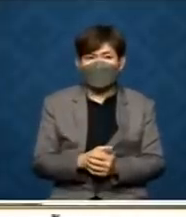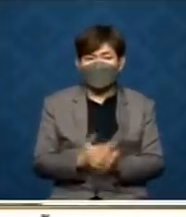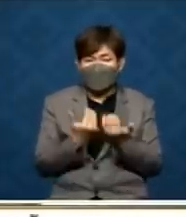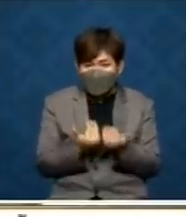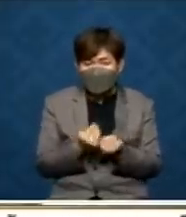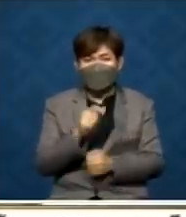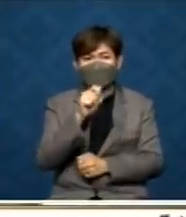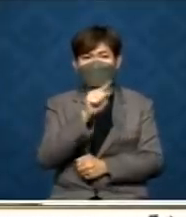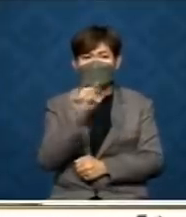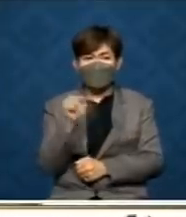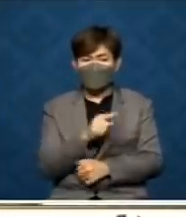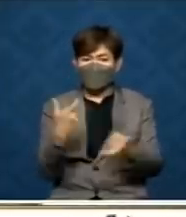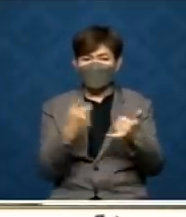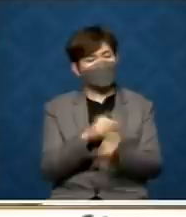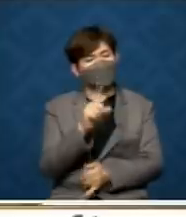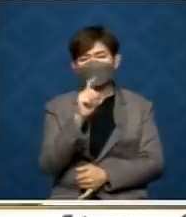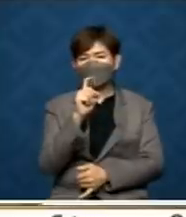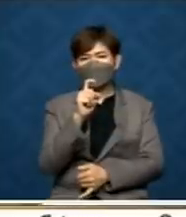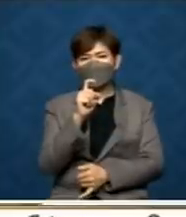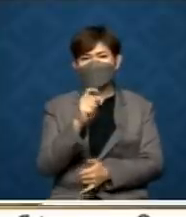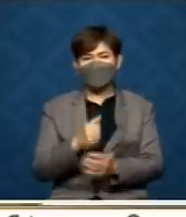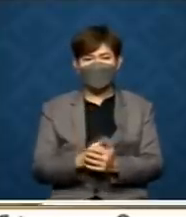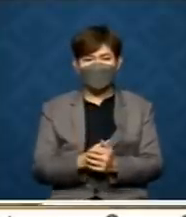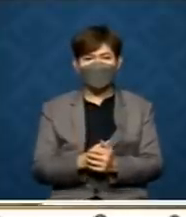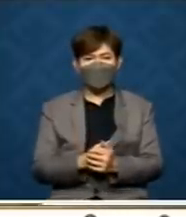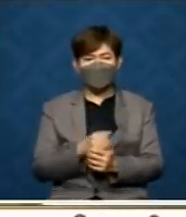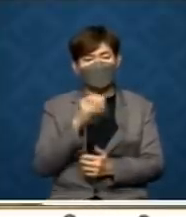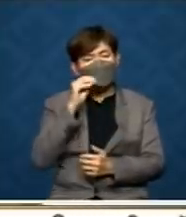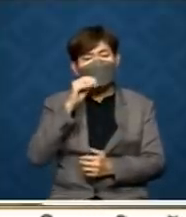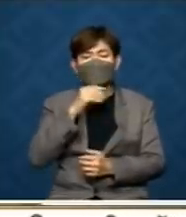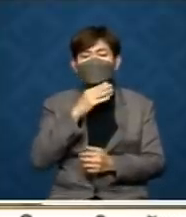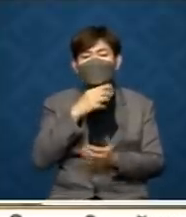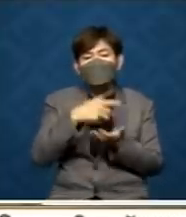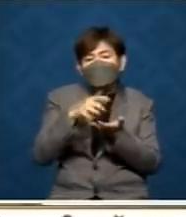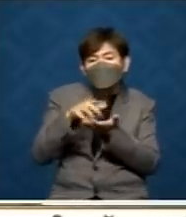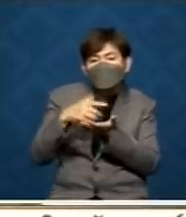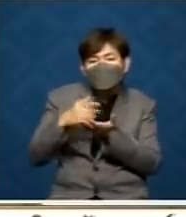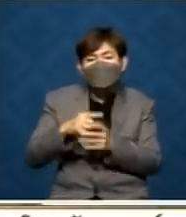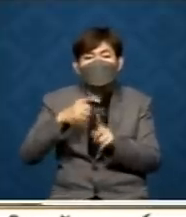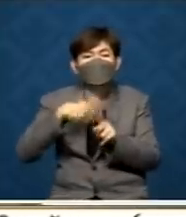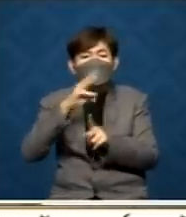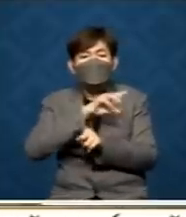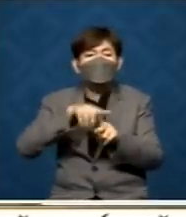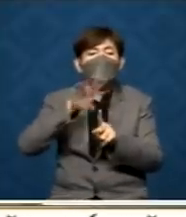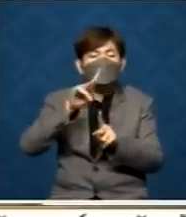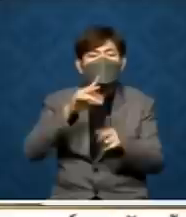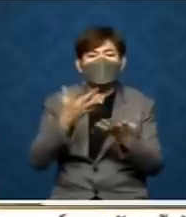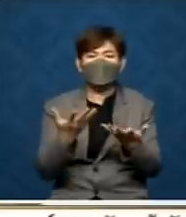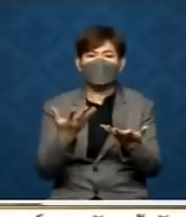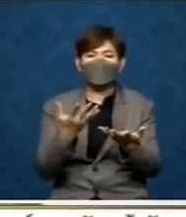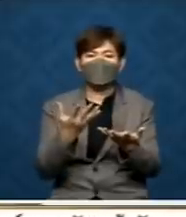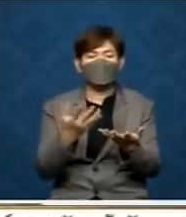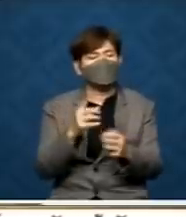แอตต้ามาไม่ได้มาเที่ยวโมว่าจะมา 7มิถุนายนเรียบร้อยและ